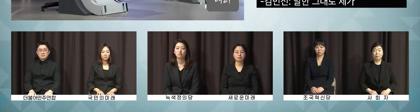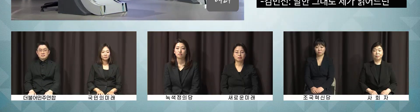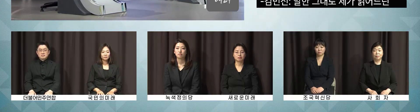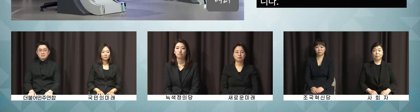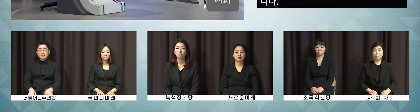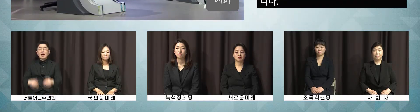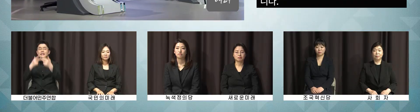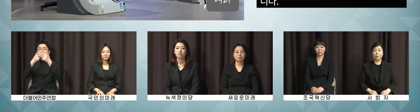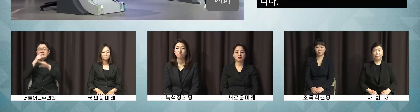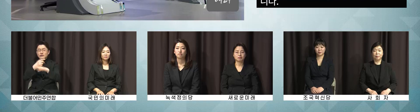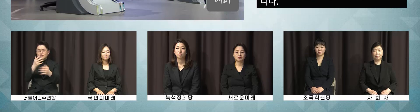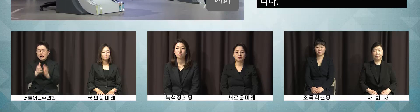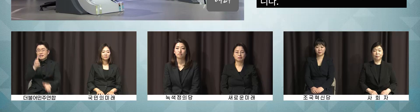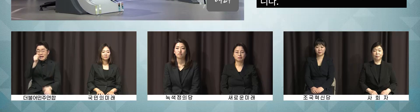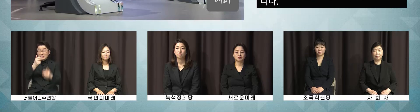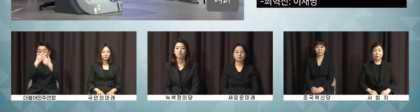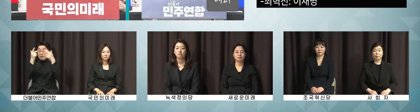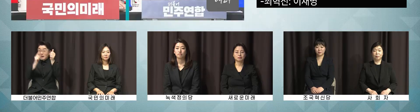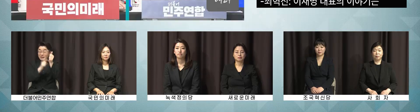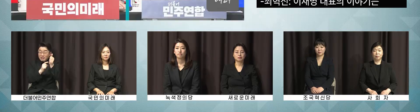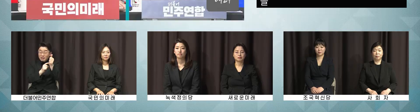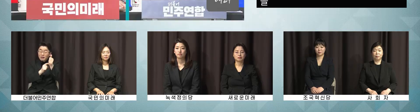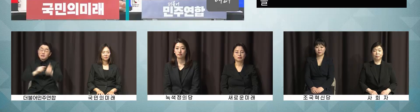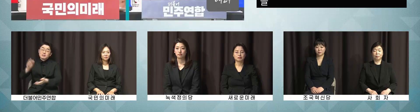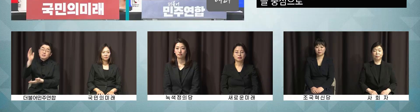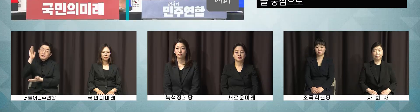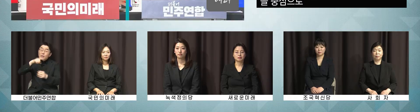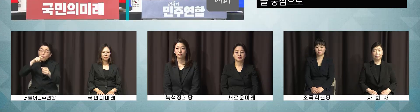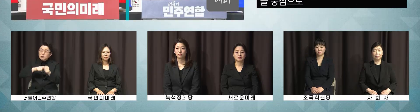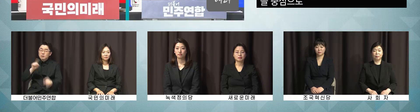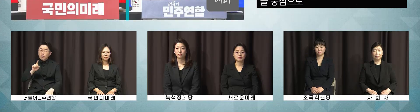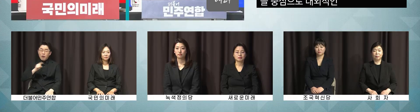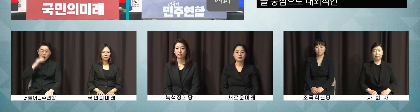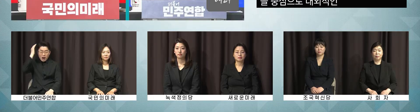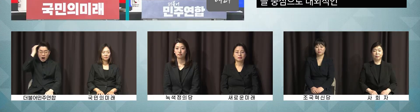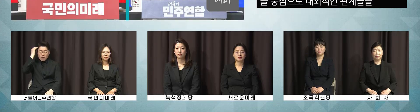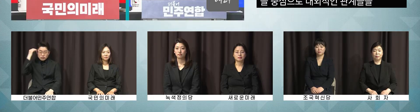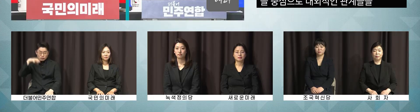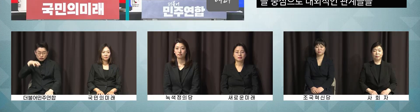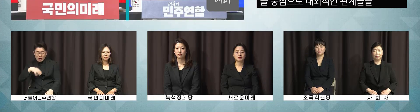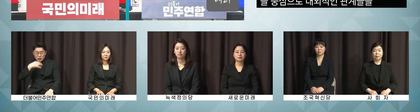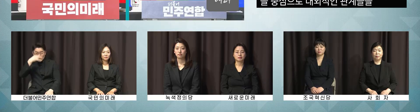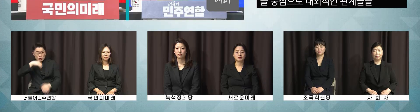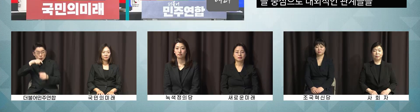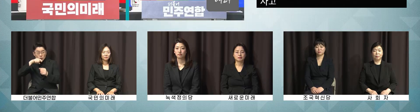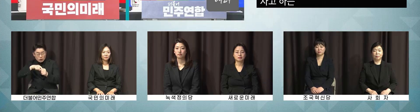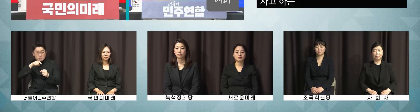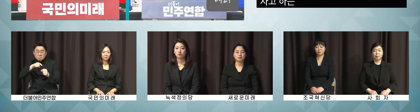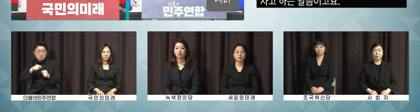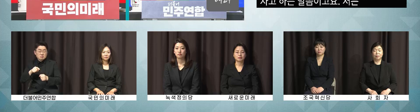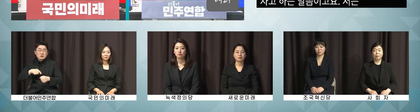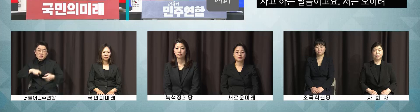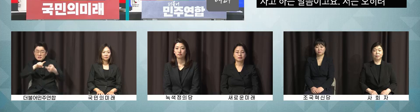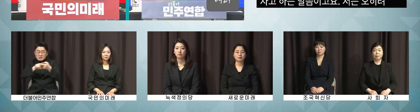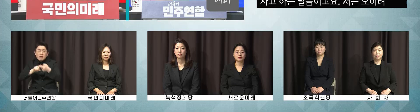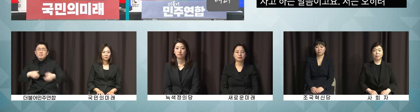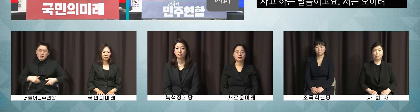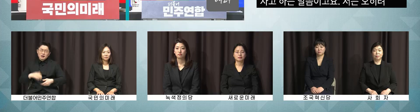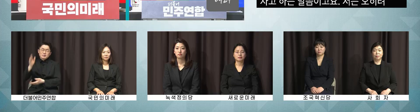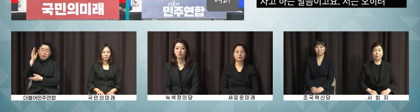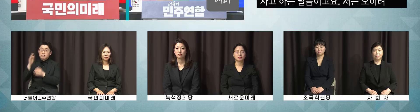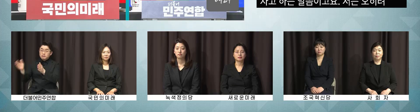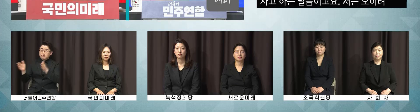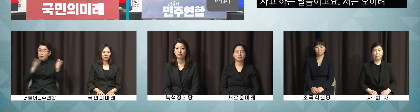이재명 대표의 얘기는 자국을 중심으로 대외적인 관계들을 판단하자라고 하는 말씀이고요. 저는 오히려 윤석열 대통령께